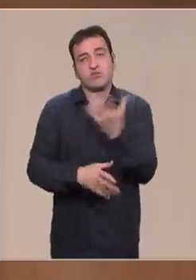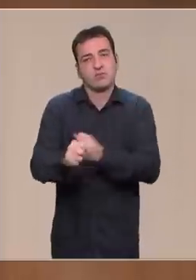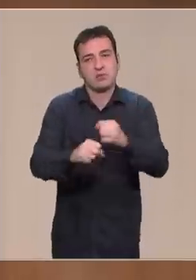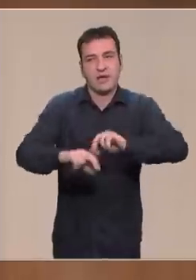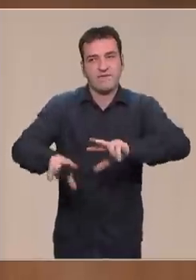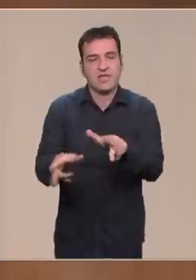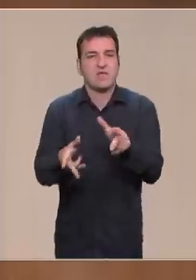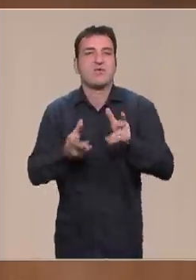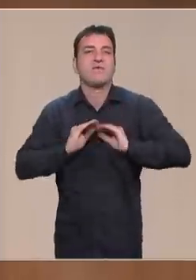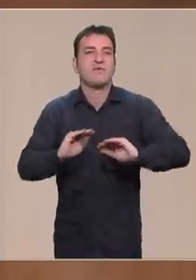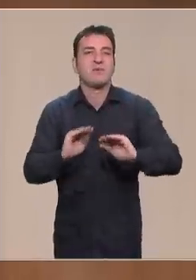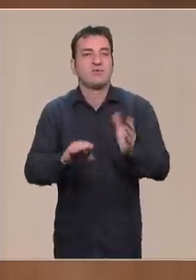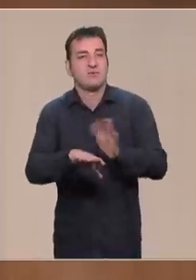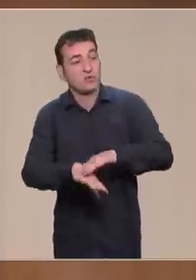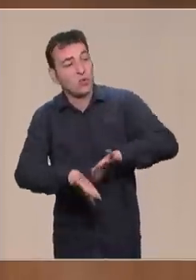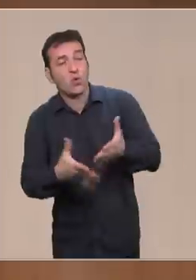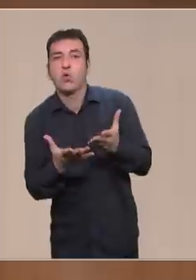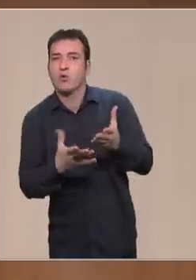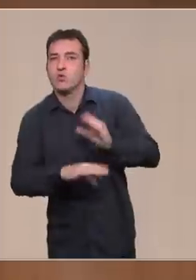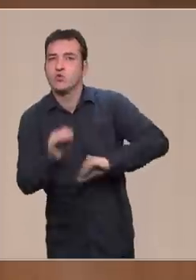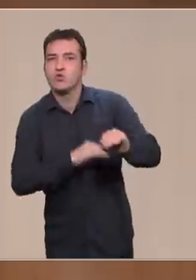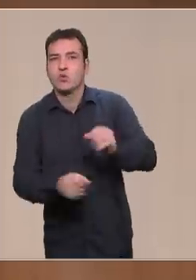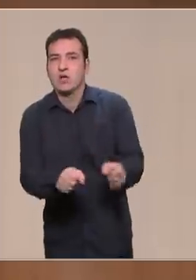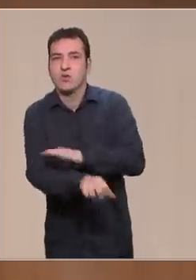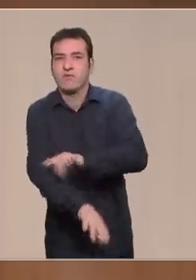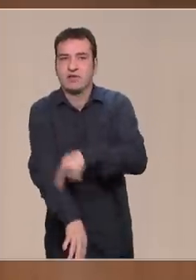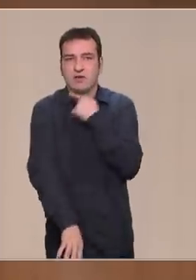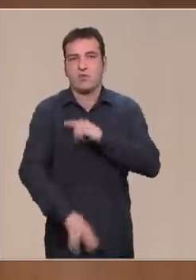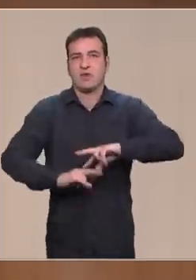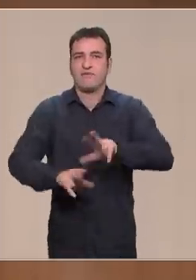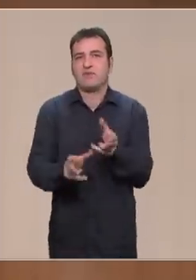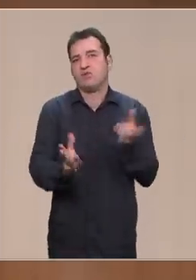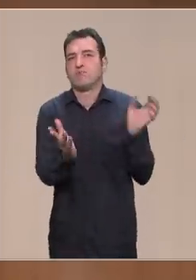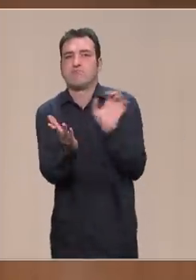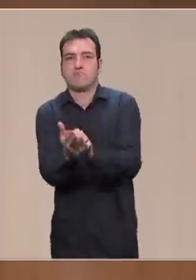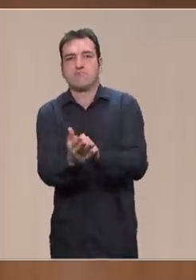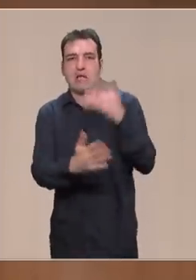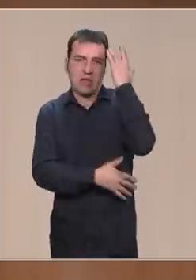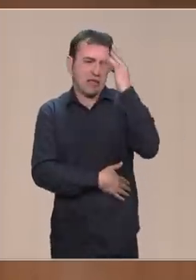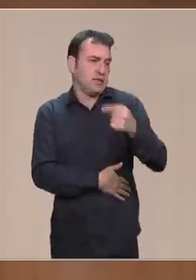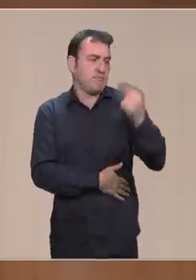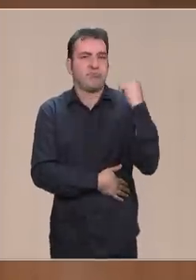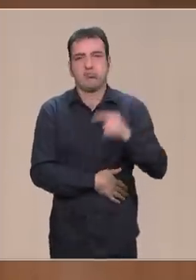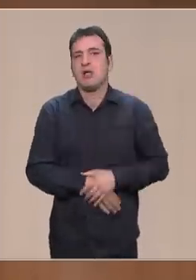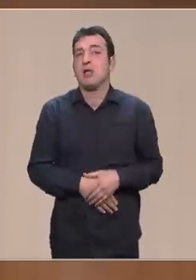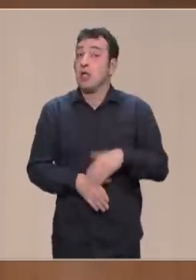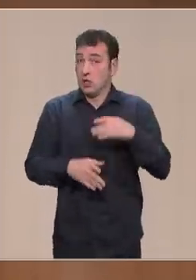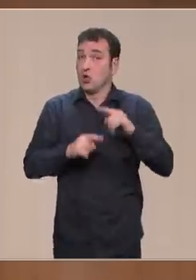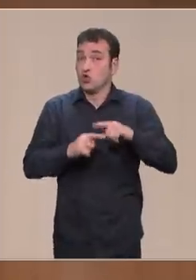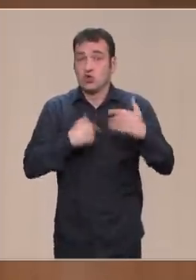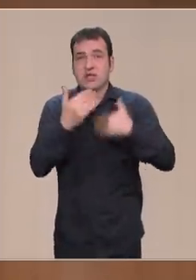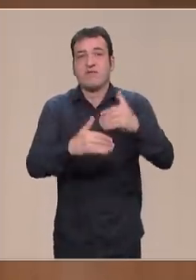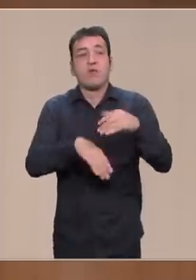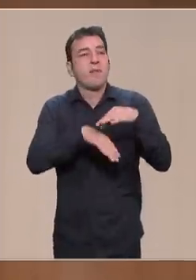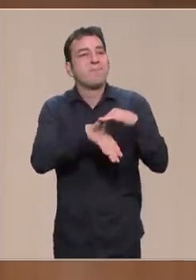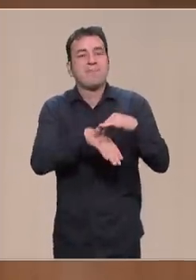formation sur la prise en charge des Covid longs. Ces vidéos ont été mises en ligne cet été. Les choses avancent, les malades ne sont plus laissés sans réponse, mais leur nombre